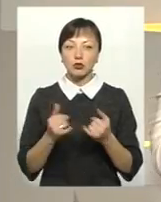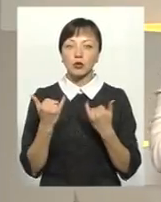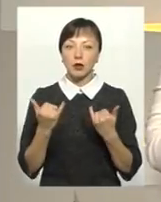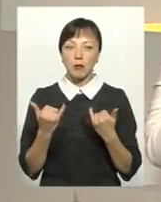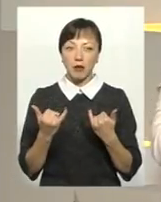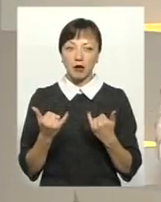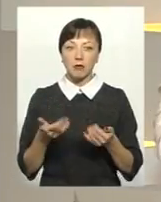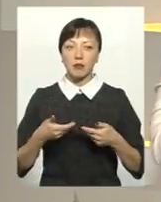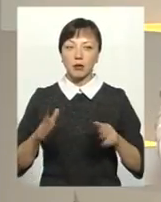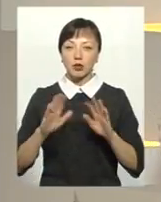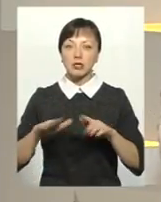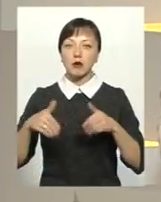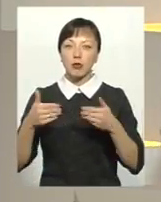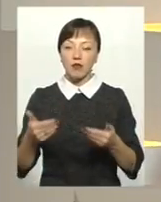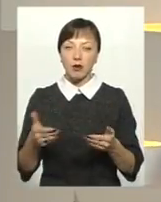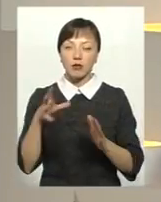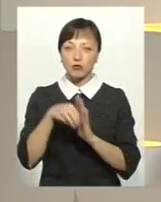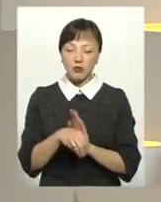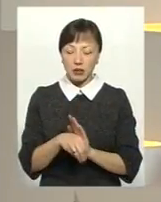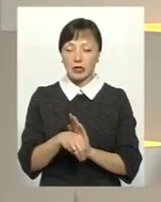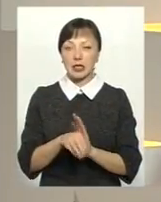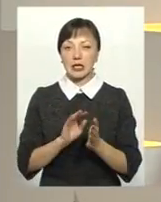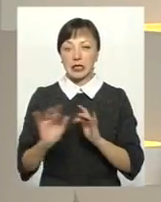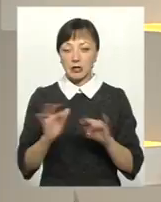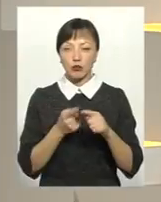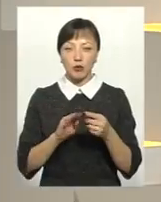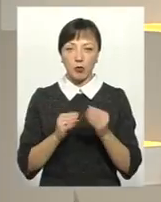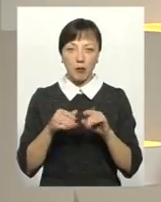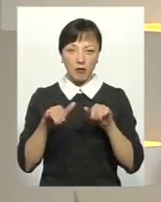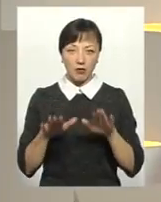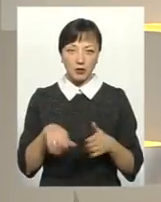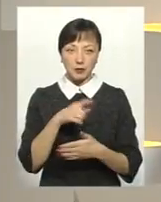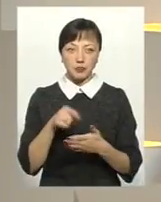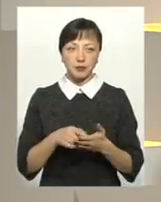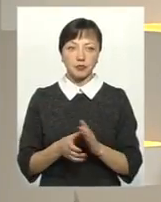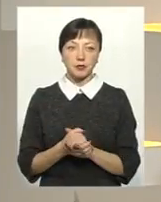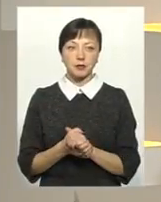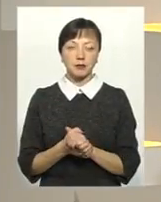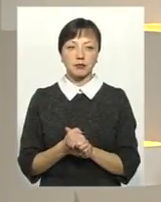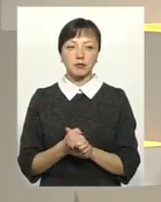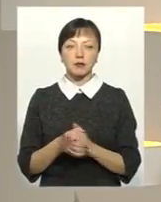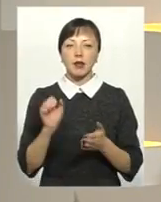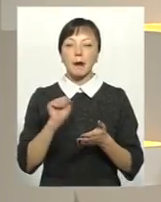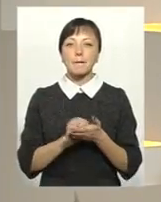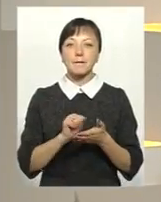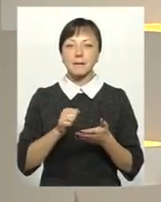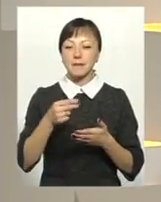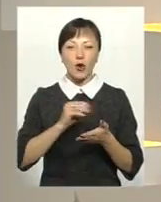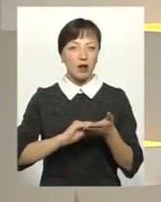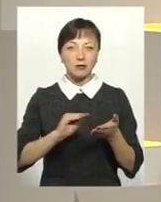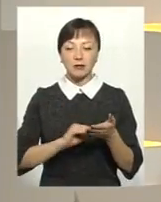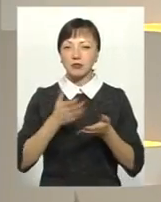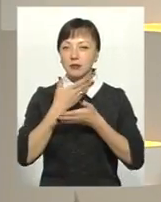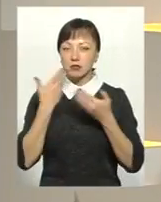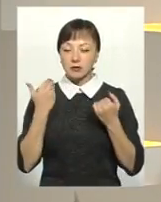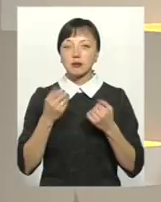тепер ми будемо запроваджувати, які дії для того, щоб оцю от проблему вирішити, хоча б частково. Розумієте, в меморандумі не прописано. Але